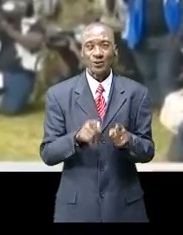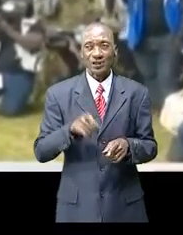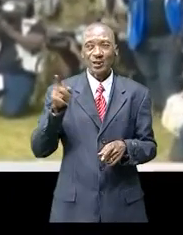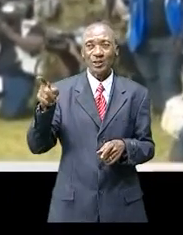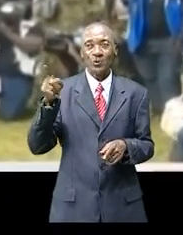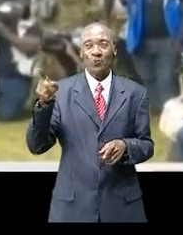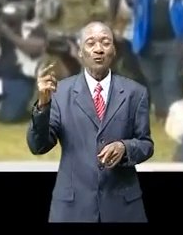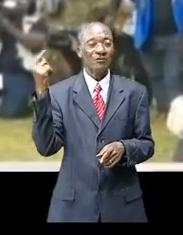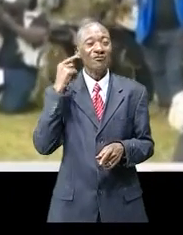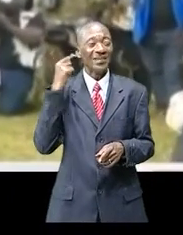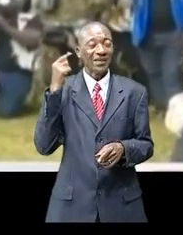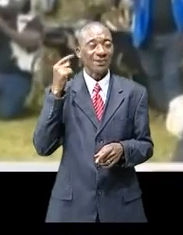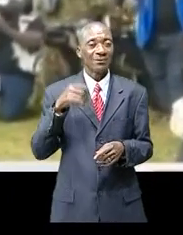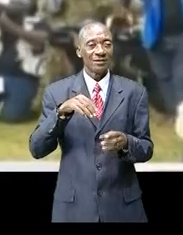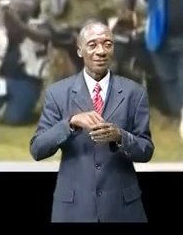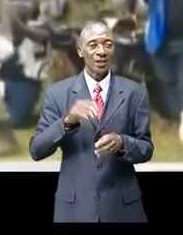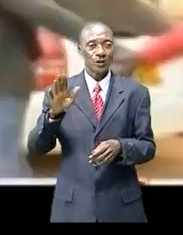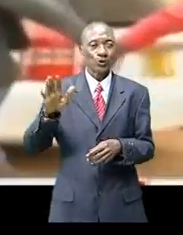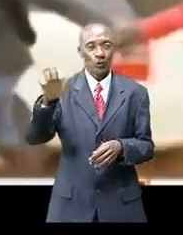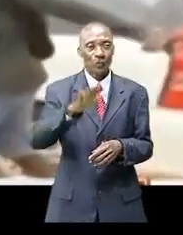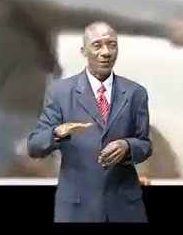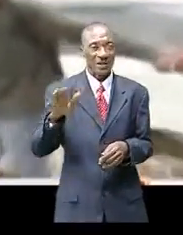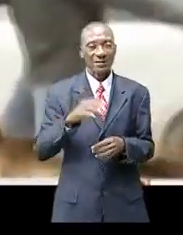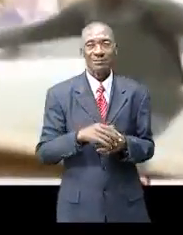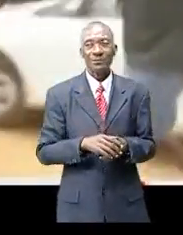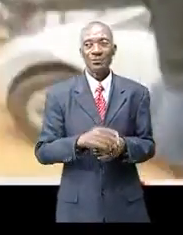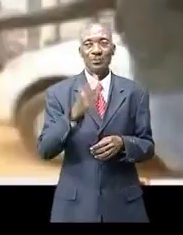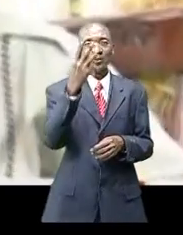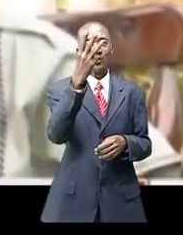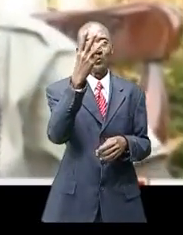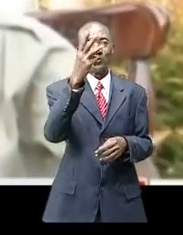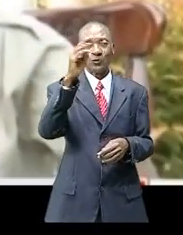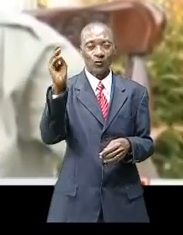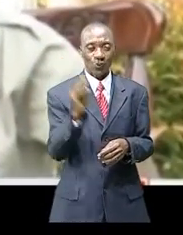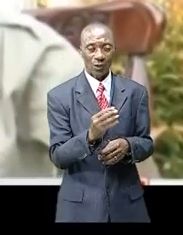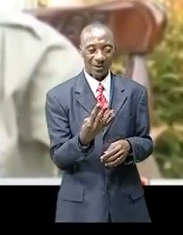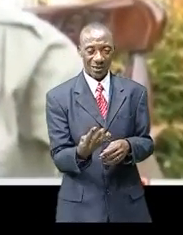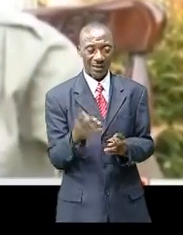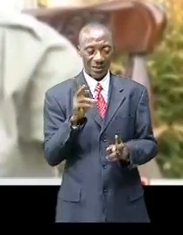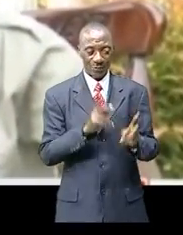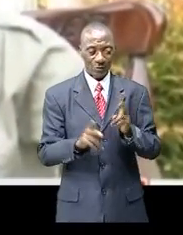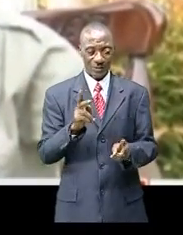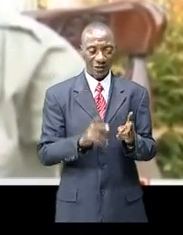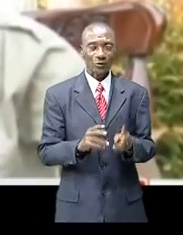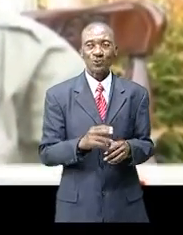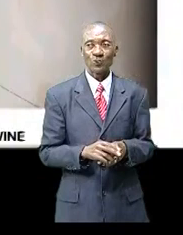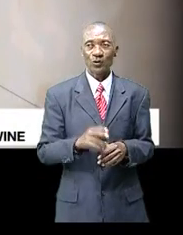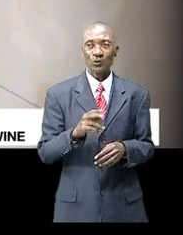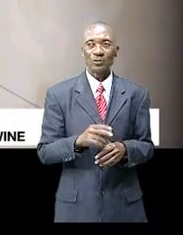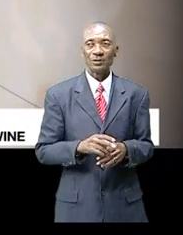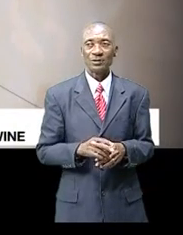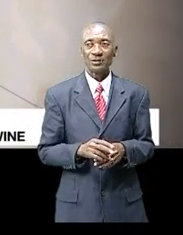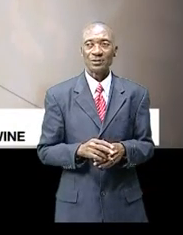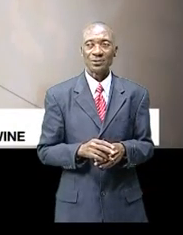pays. Il compte sur les trois quarts de la population ougandaise, très jeune comme lui, pour déboulonner